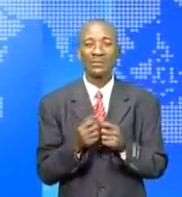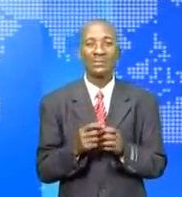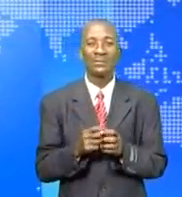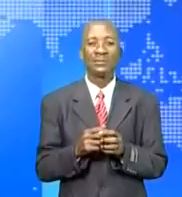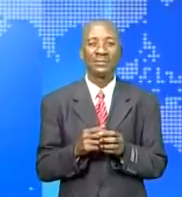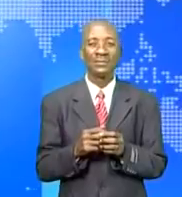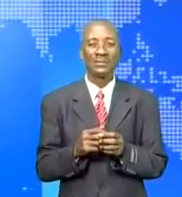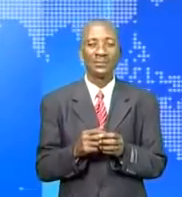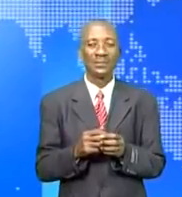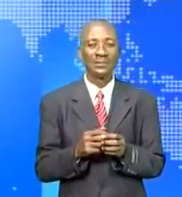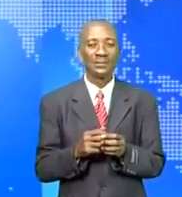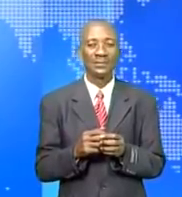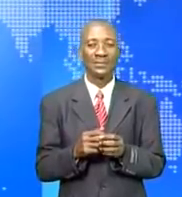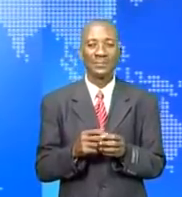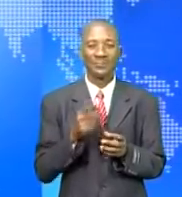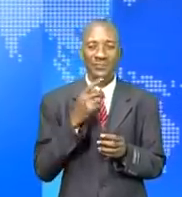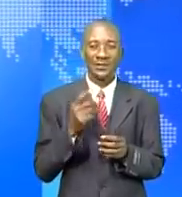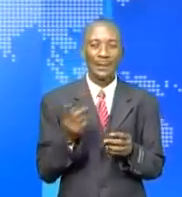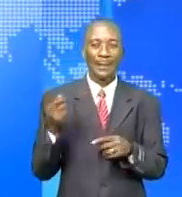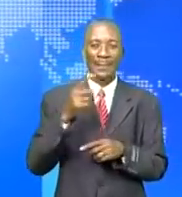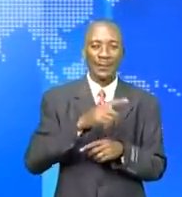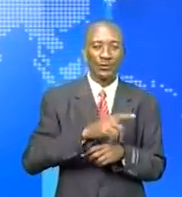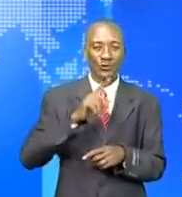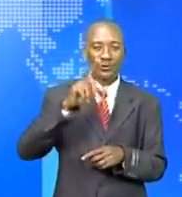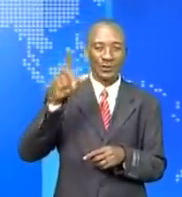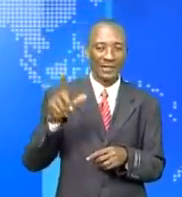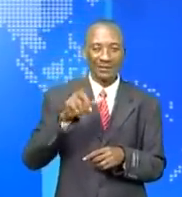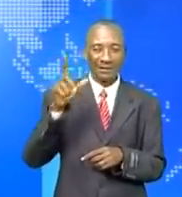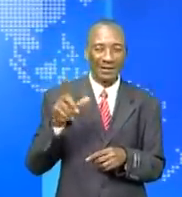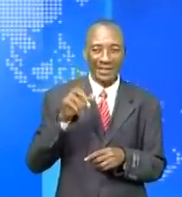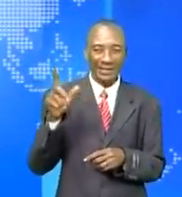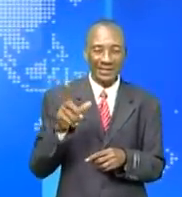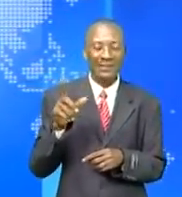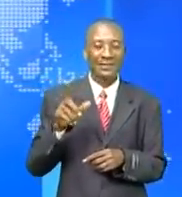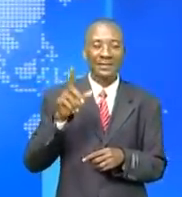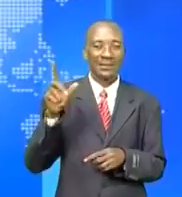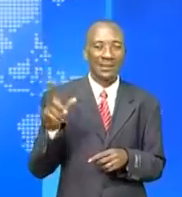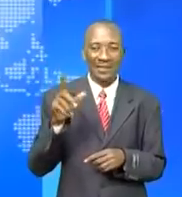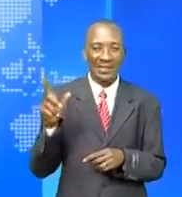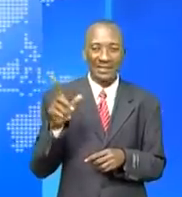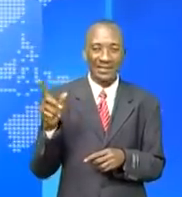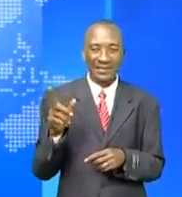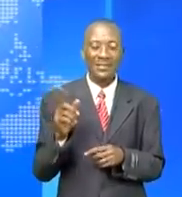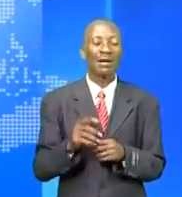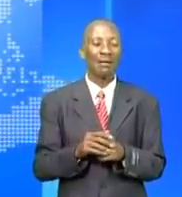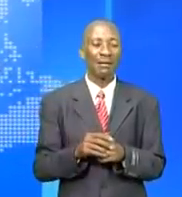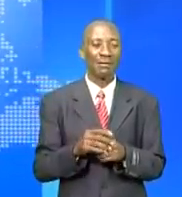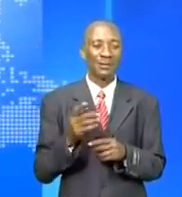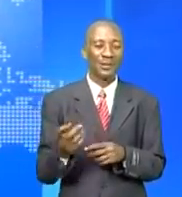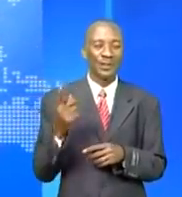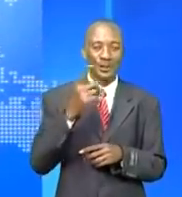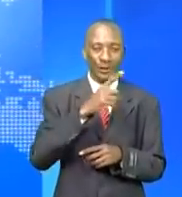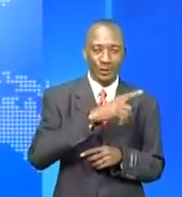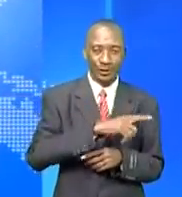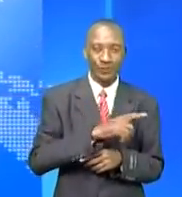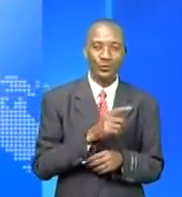particulier que la journée du lundi 17 mai 2021, journée nationale de la Révolution et des forces armées de la République démocratique du